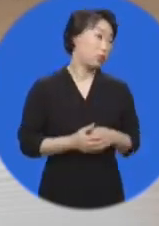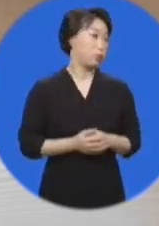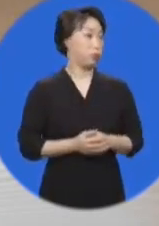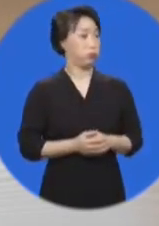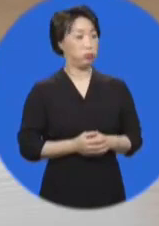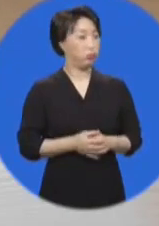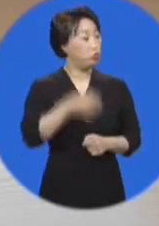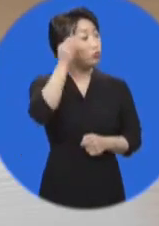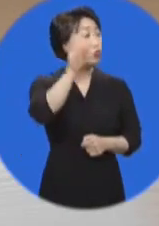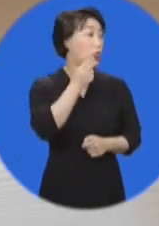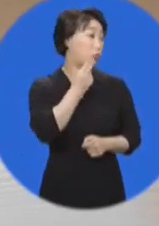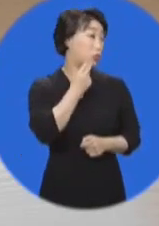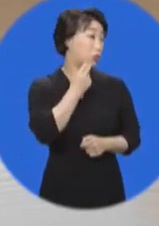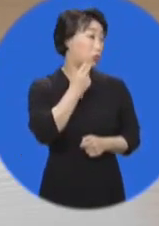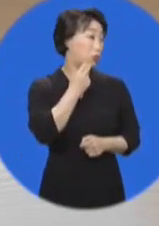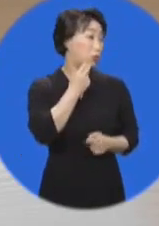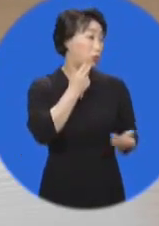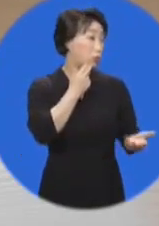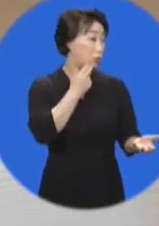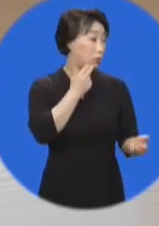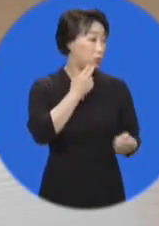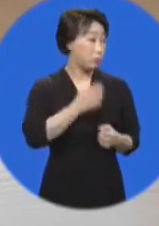너는 인정하지 않았잖아.